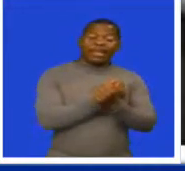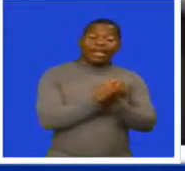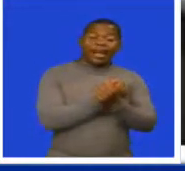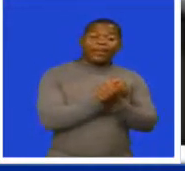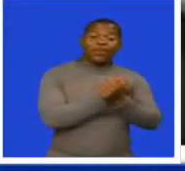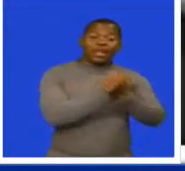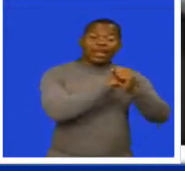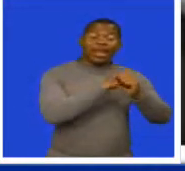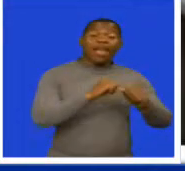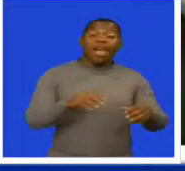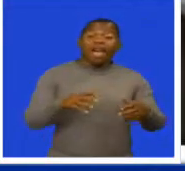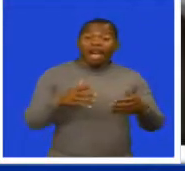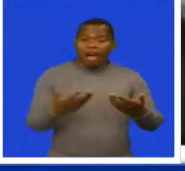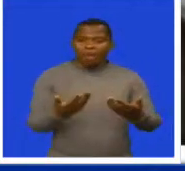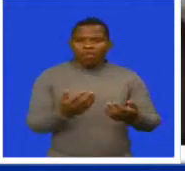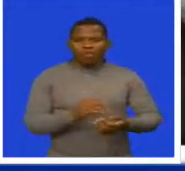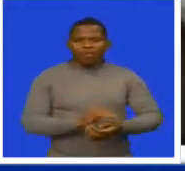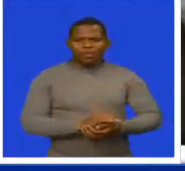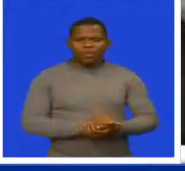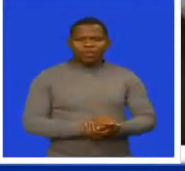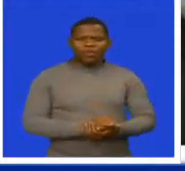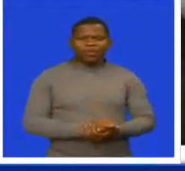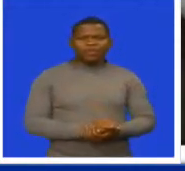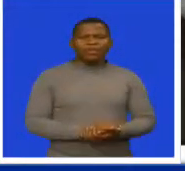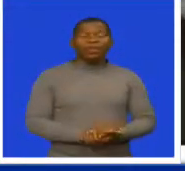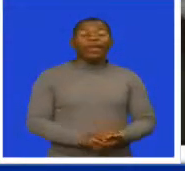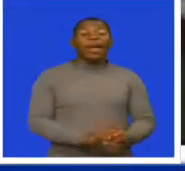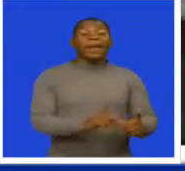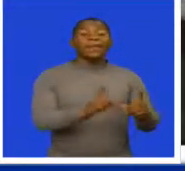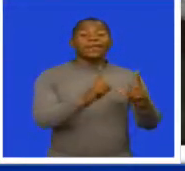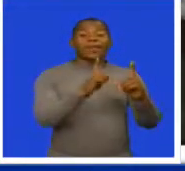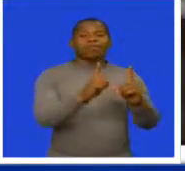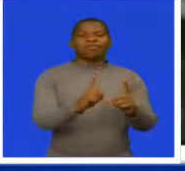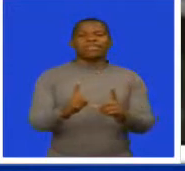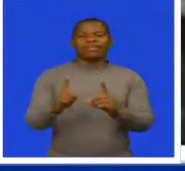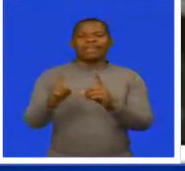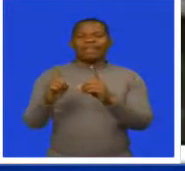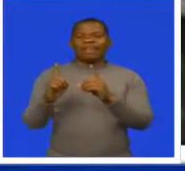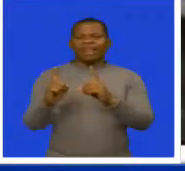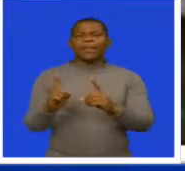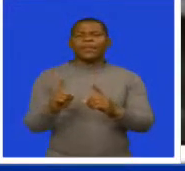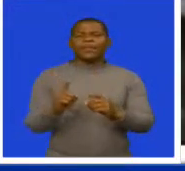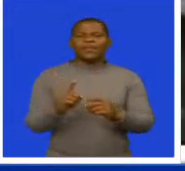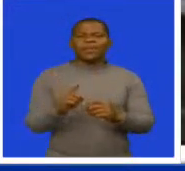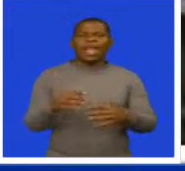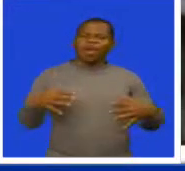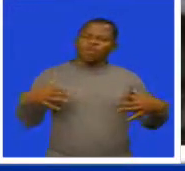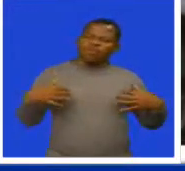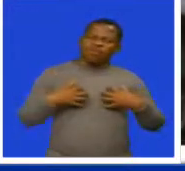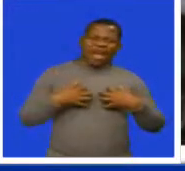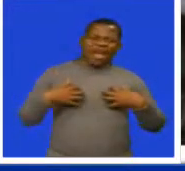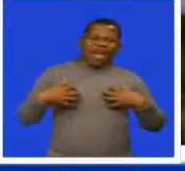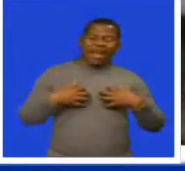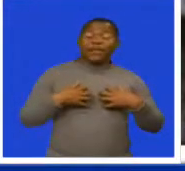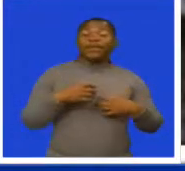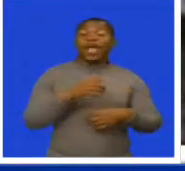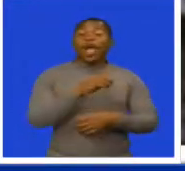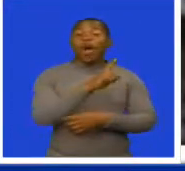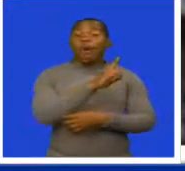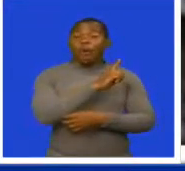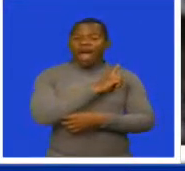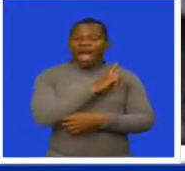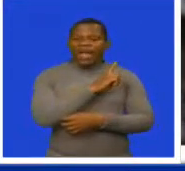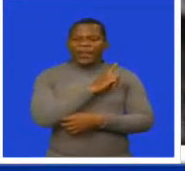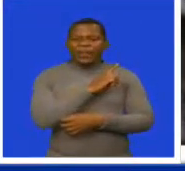Kutsi banetinsolo tekutsi ngeke ingxenye kulungiseleleke kahle. But kuyavela